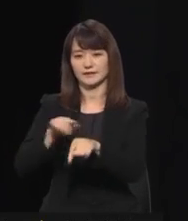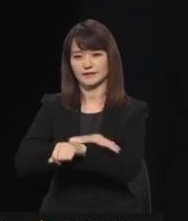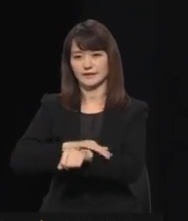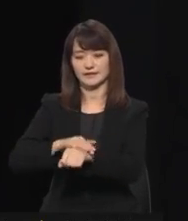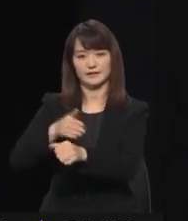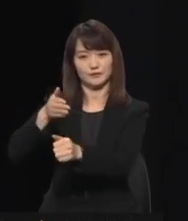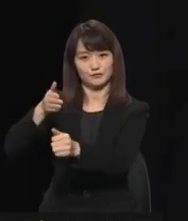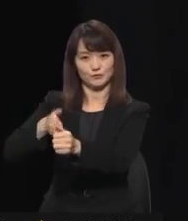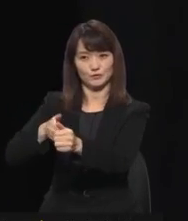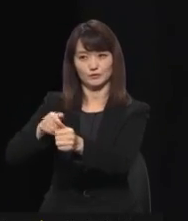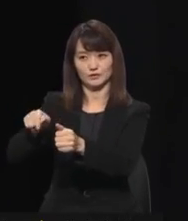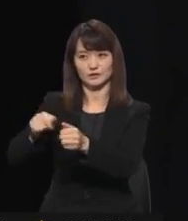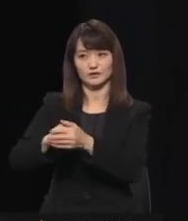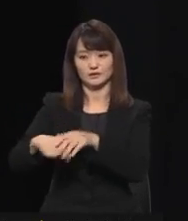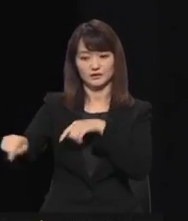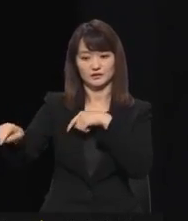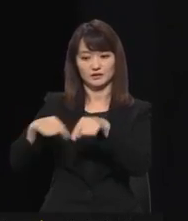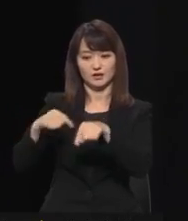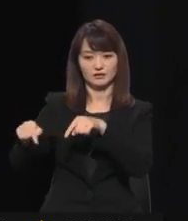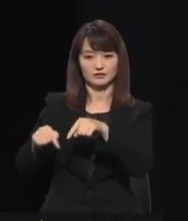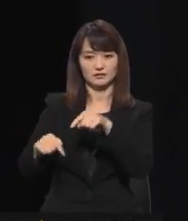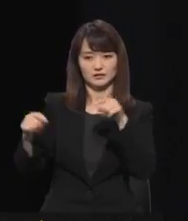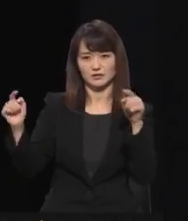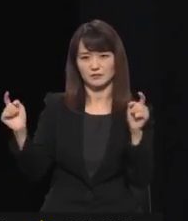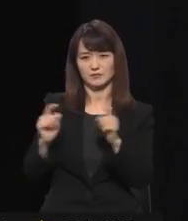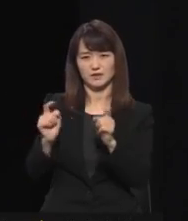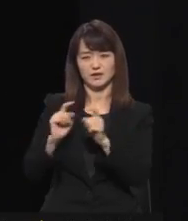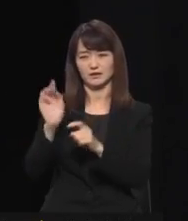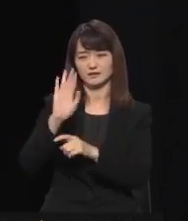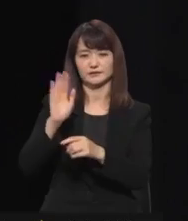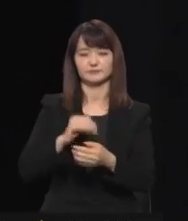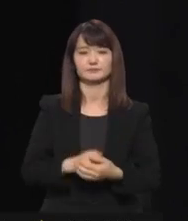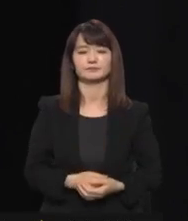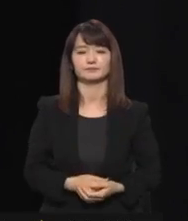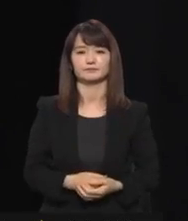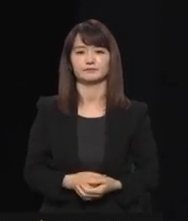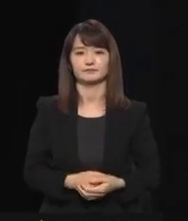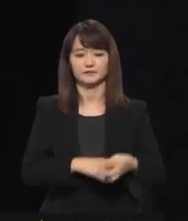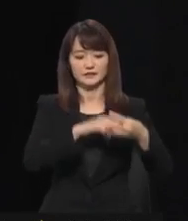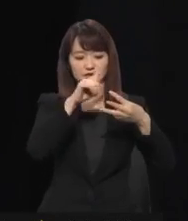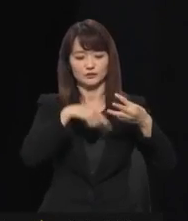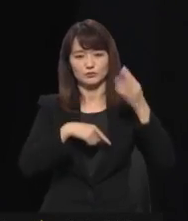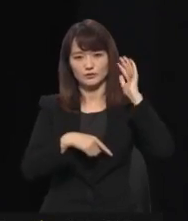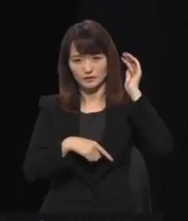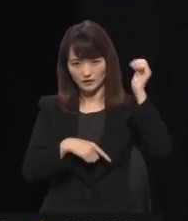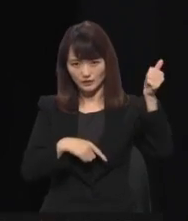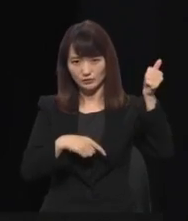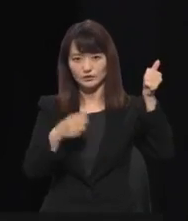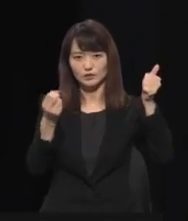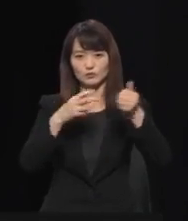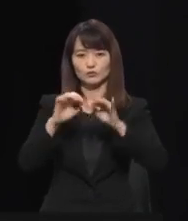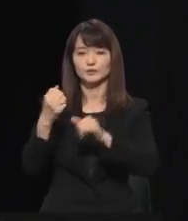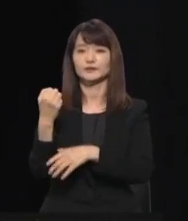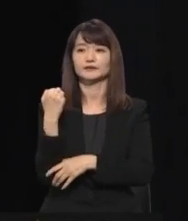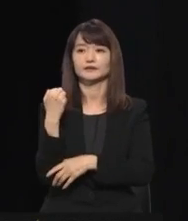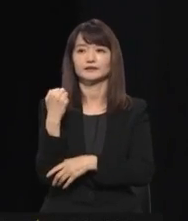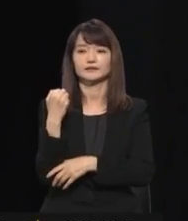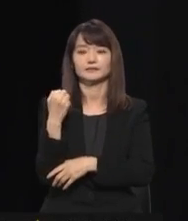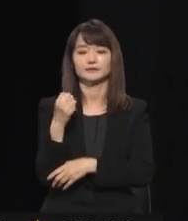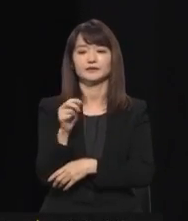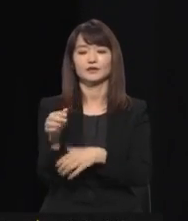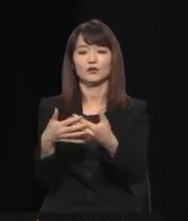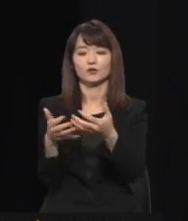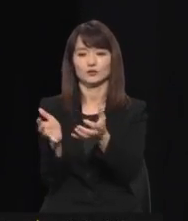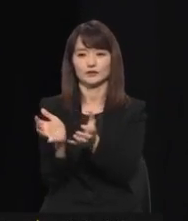정치적으로 12월 구나 그러시는 내용이 아닙니다 그 어쨌든지 간에 윤석열 대통령과 국민의 힘이 여당 이기 때문에